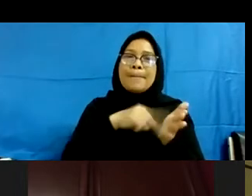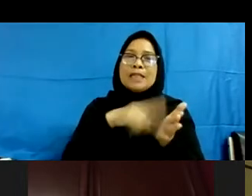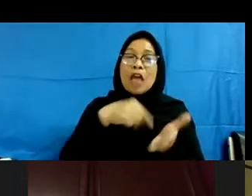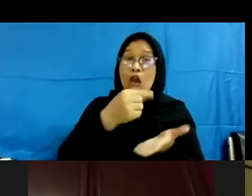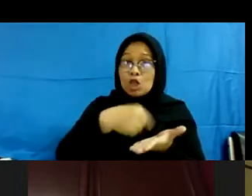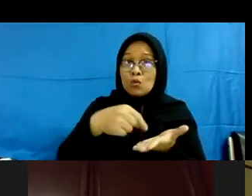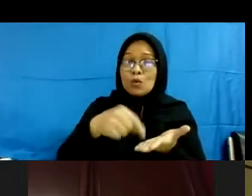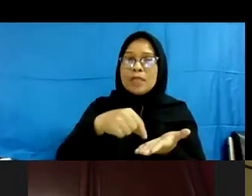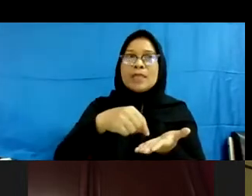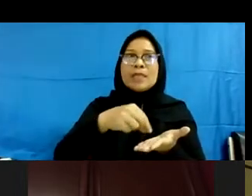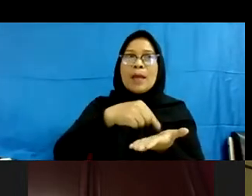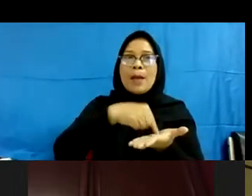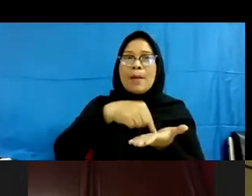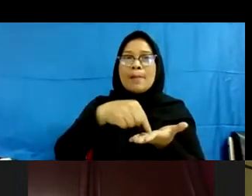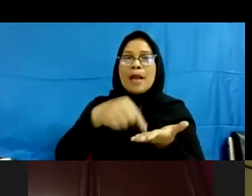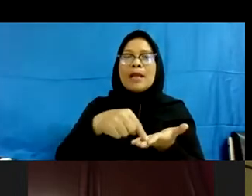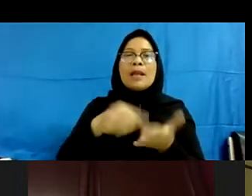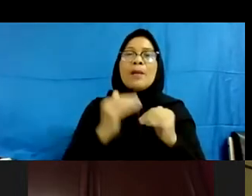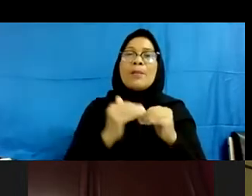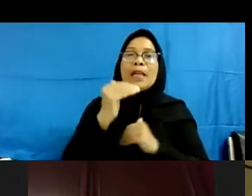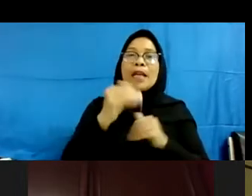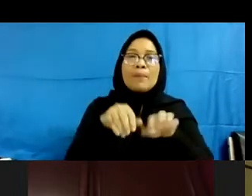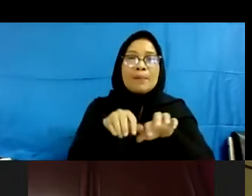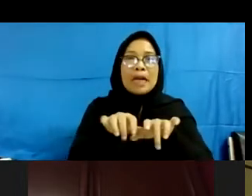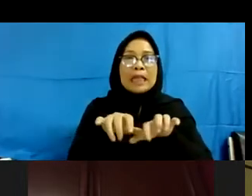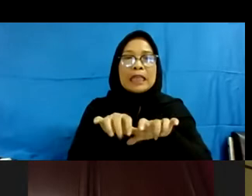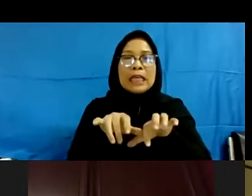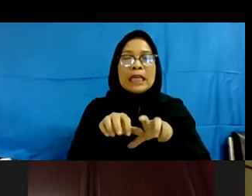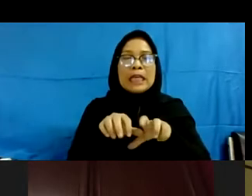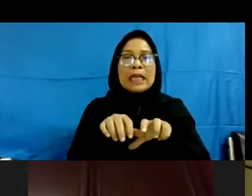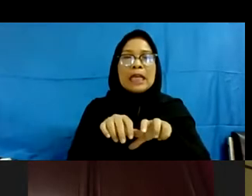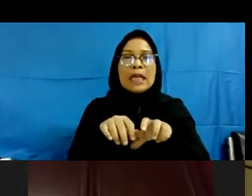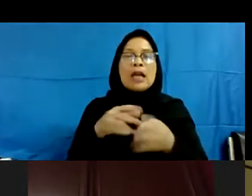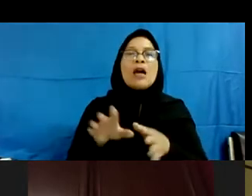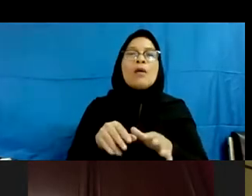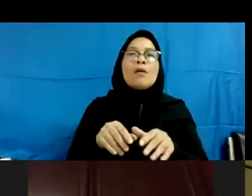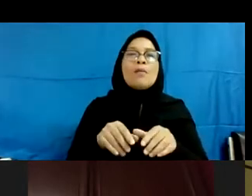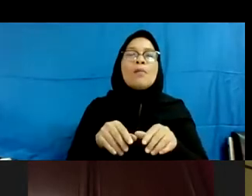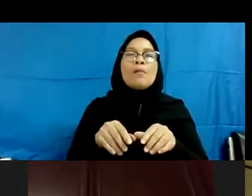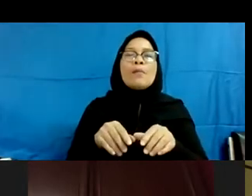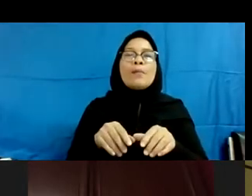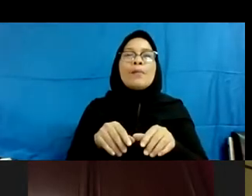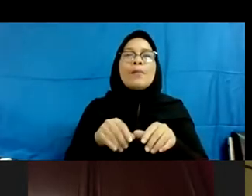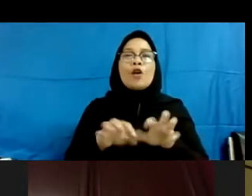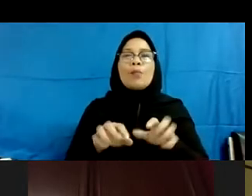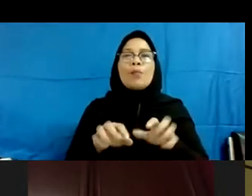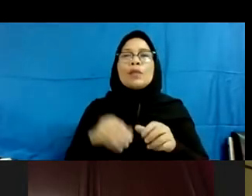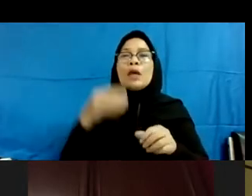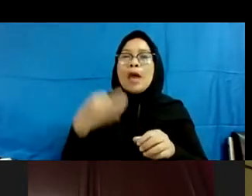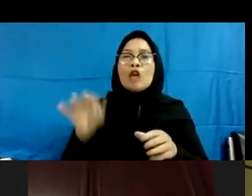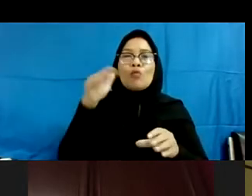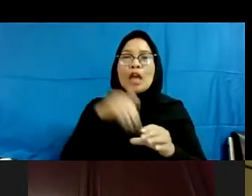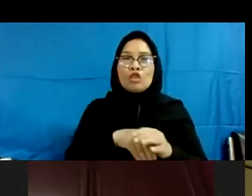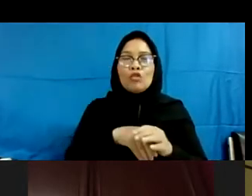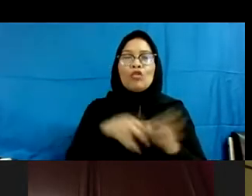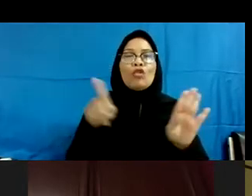lalu baru meningkat ke ngetik dengan mesin tik, lalu ke komputer dengan screen reader gitu kan, terus nanti baru masuk ke HP. Nah